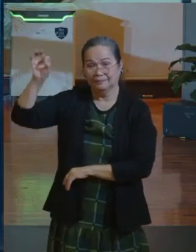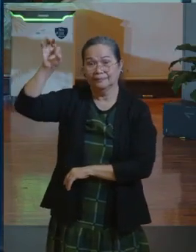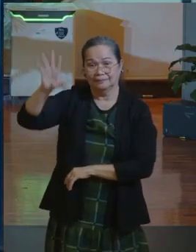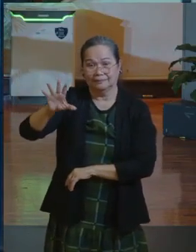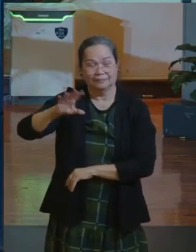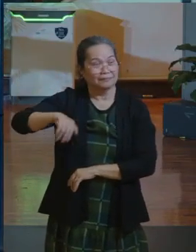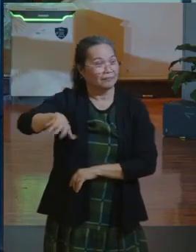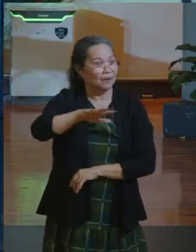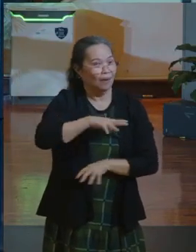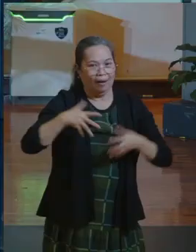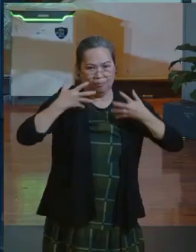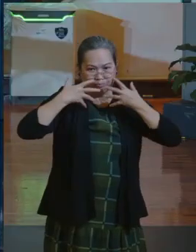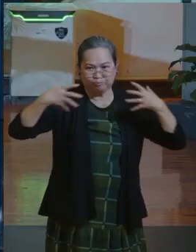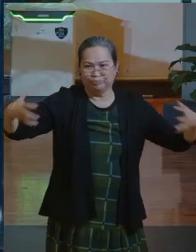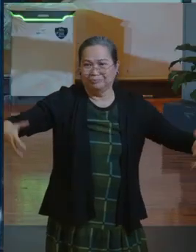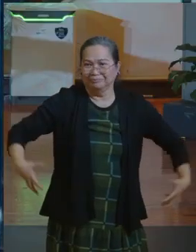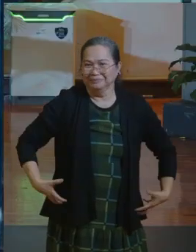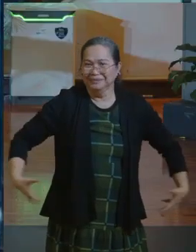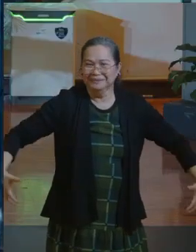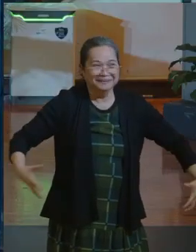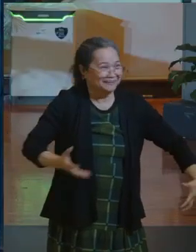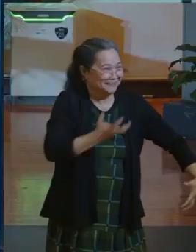kami nananapa. Actually, ako lang.